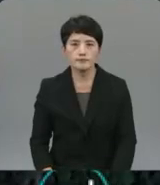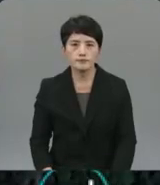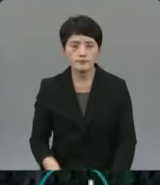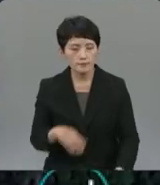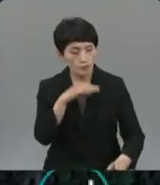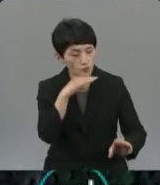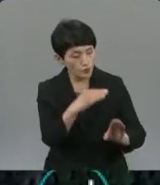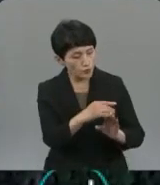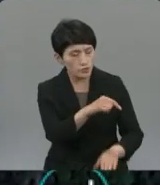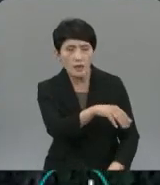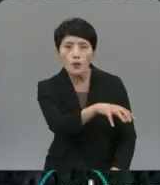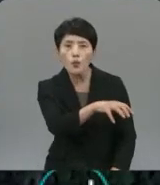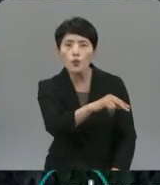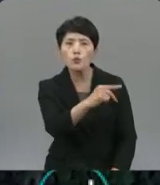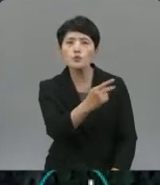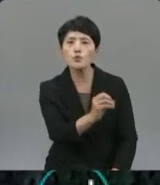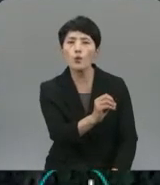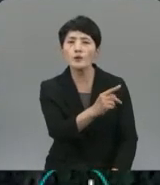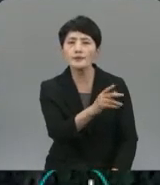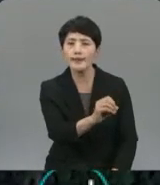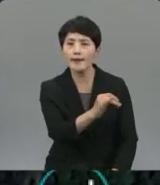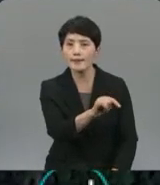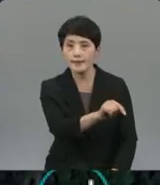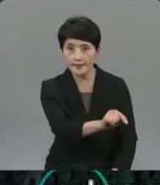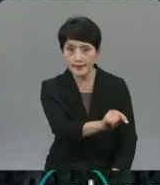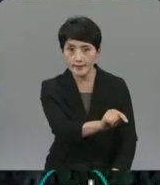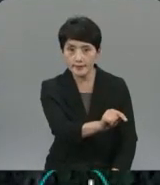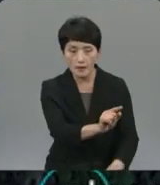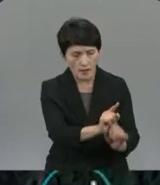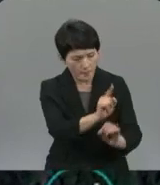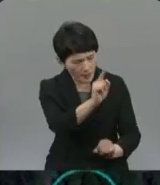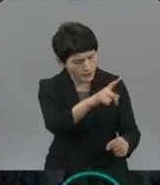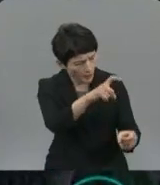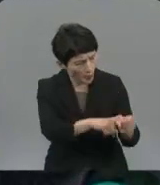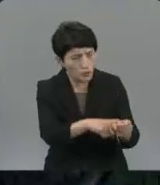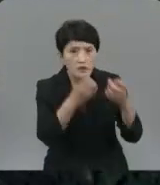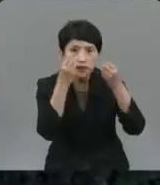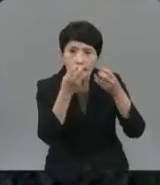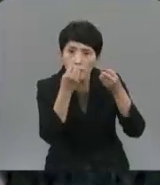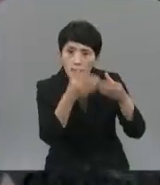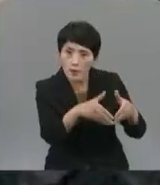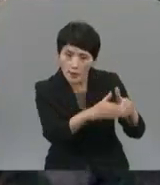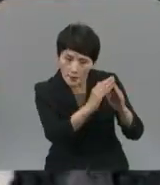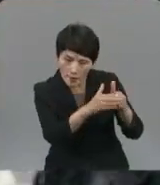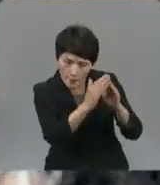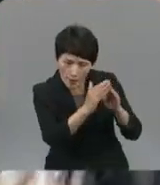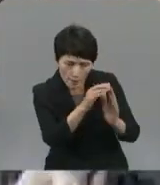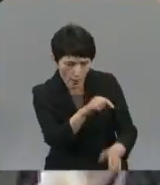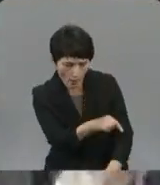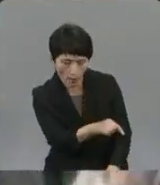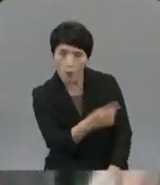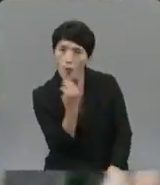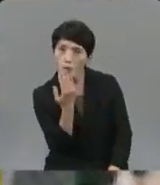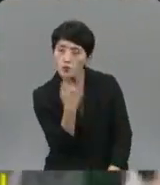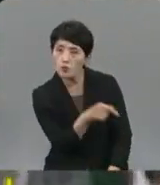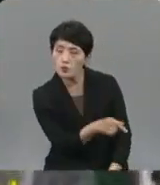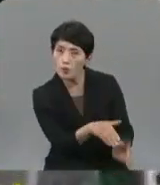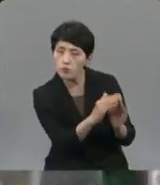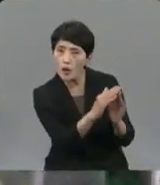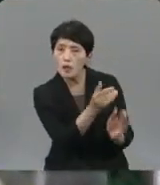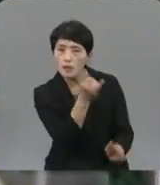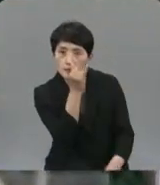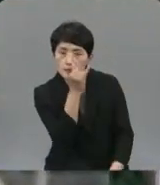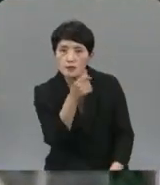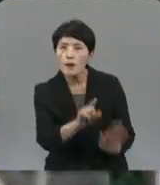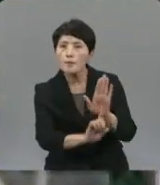北韩西海卫星发射场内被认为是新卫星发射台的设施在短时间内已被架起，这有可能是